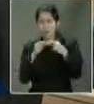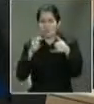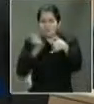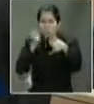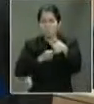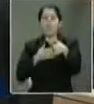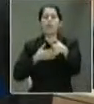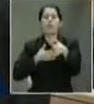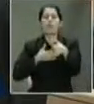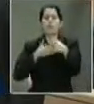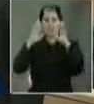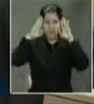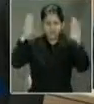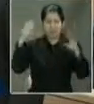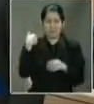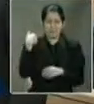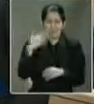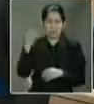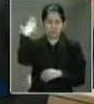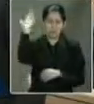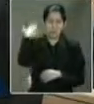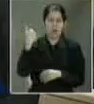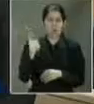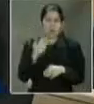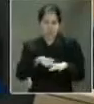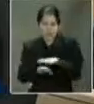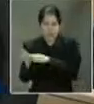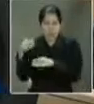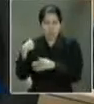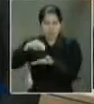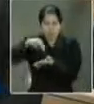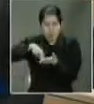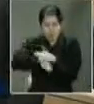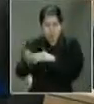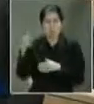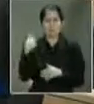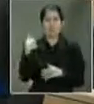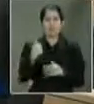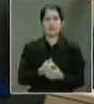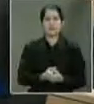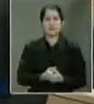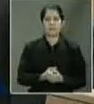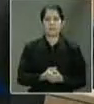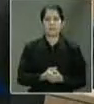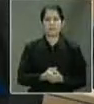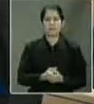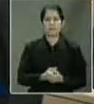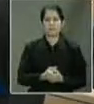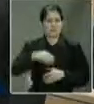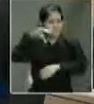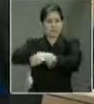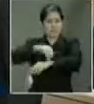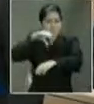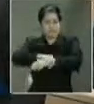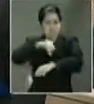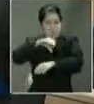ผมนี่ก่อนท่านน่ะหนีแทบตายกระบี่ร่มไว้ร่มไว้จับร่มเด็กเฉ